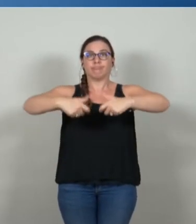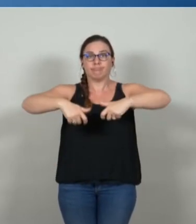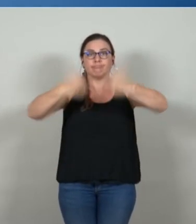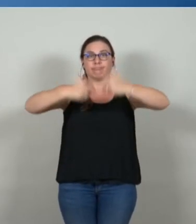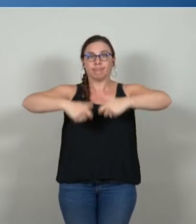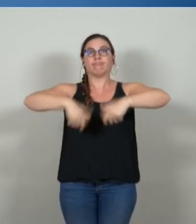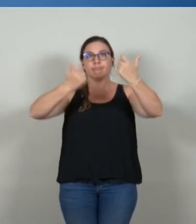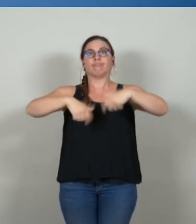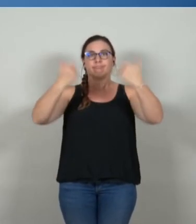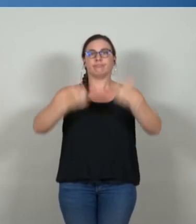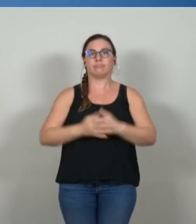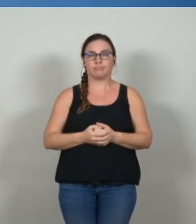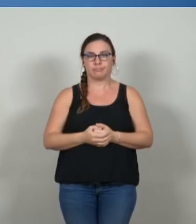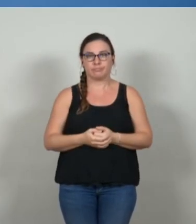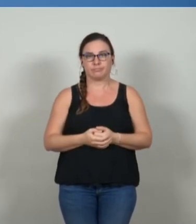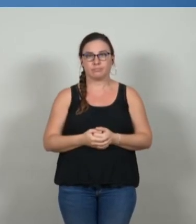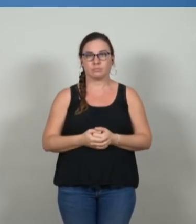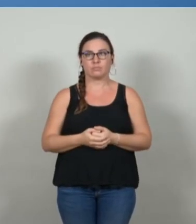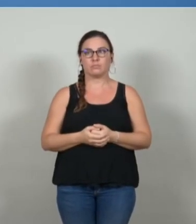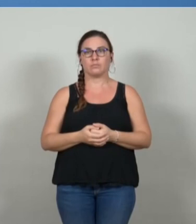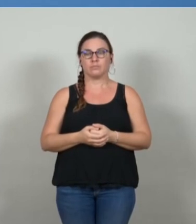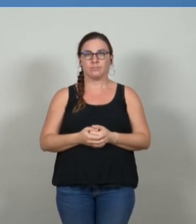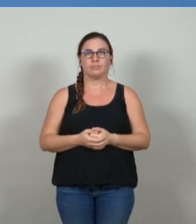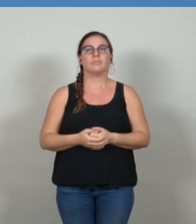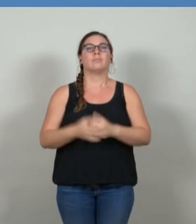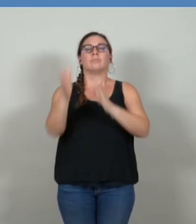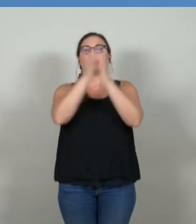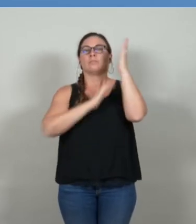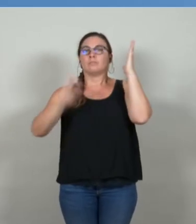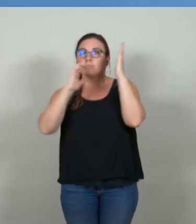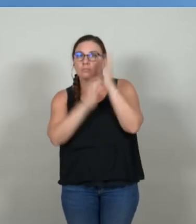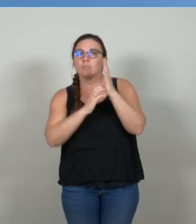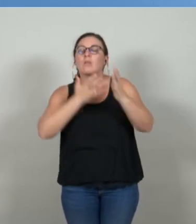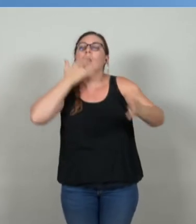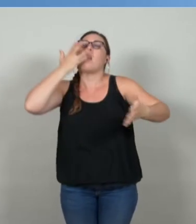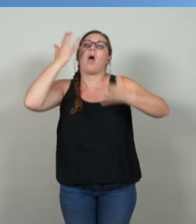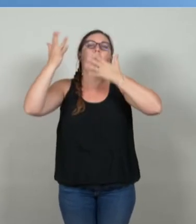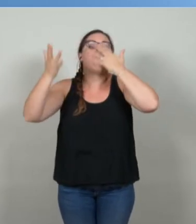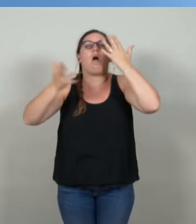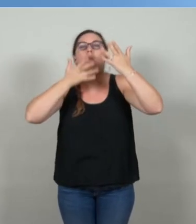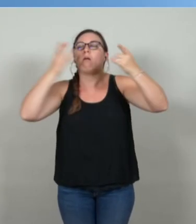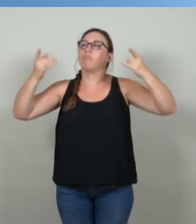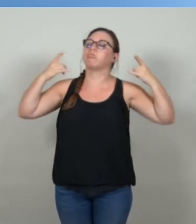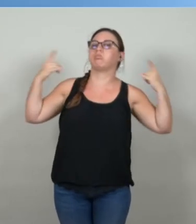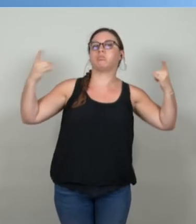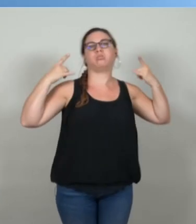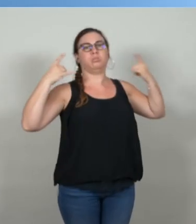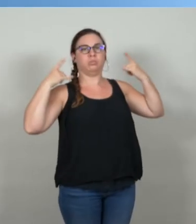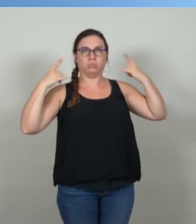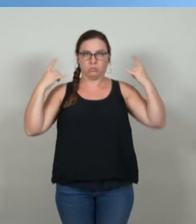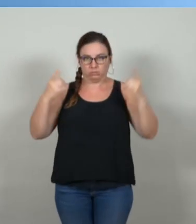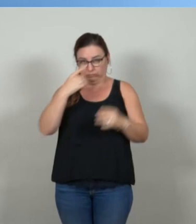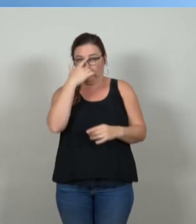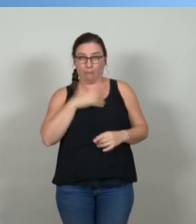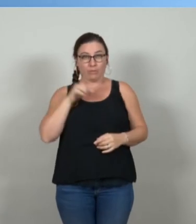massivement alors derrière vos délibérations verbes et ronflantes à mon avis vous